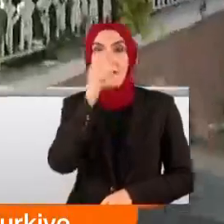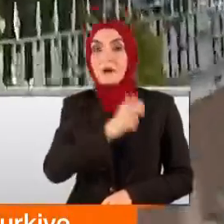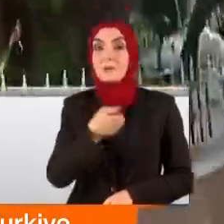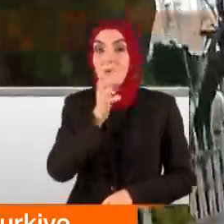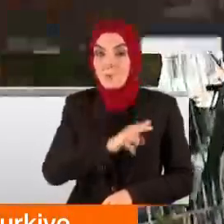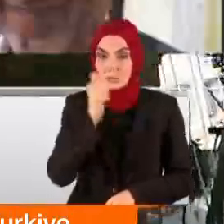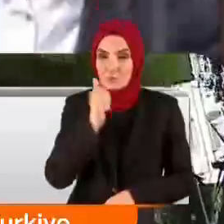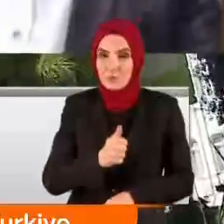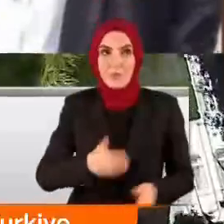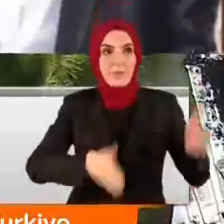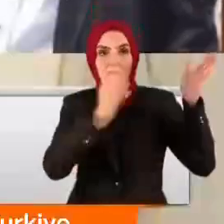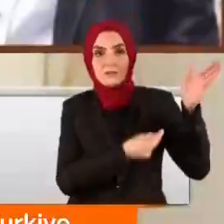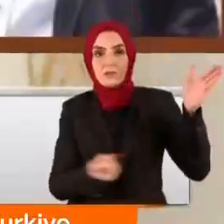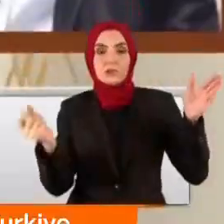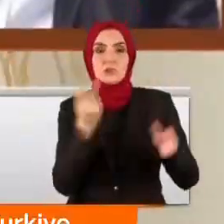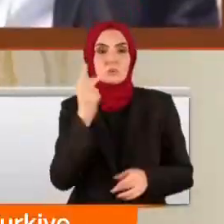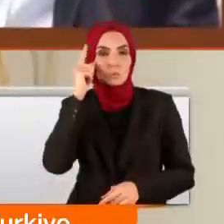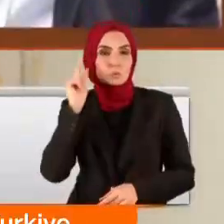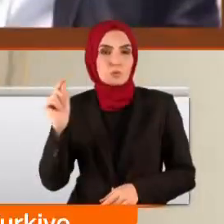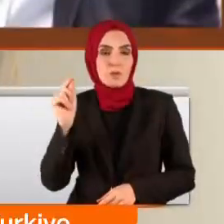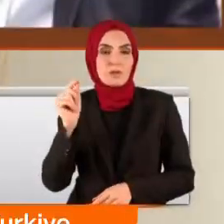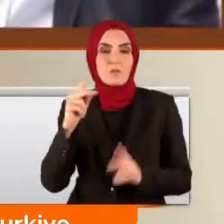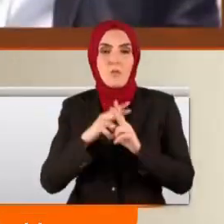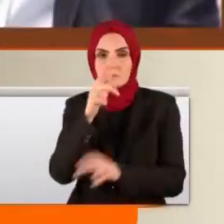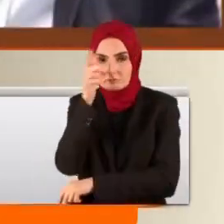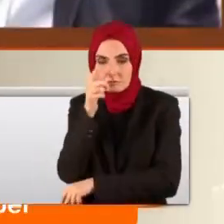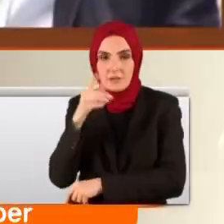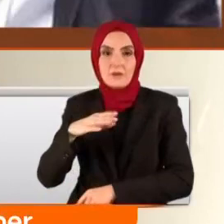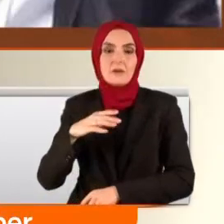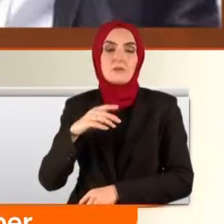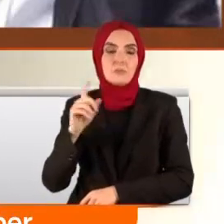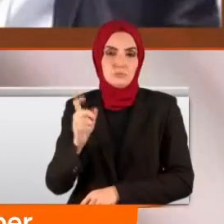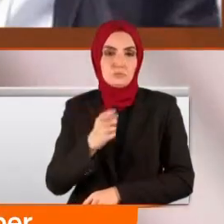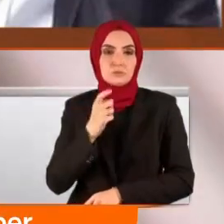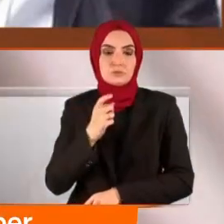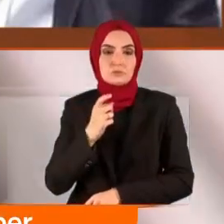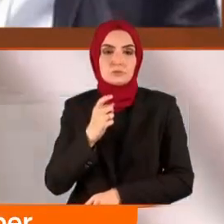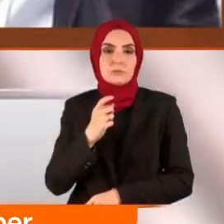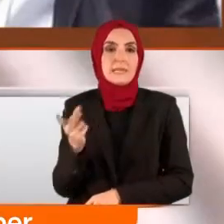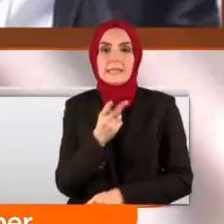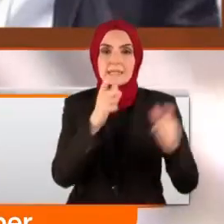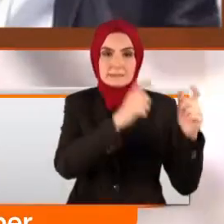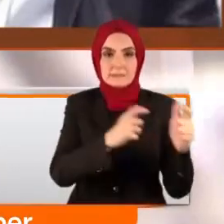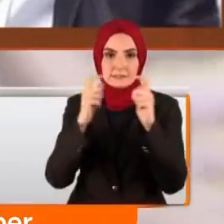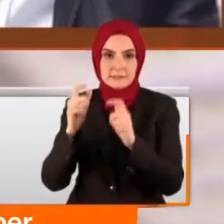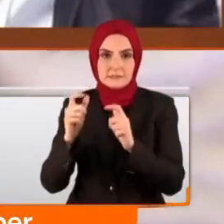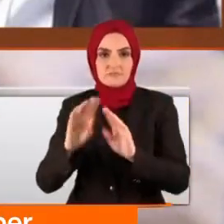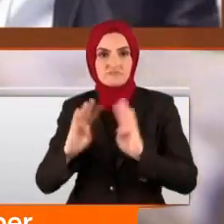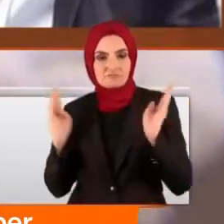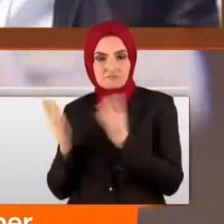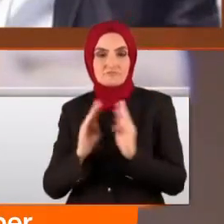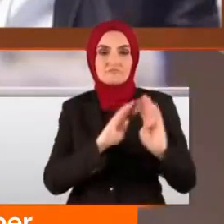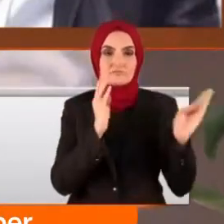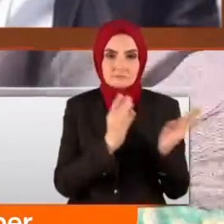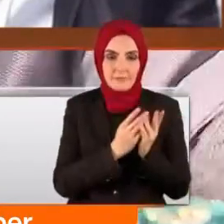polisin elinde. Ekipler karı kocanın cansız bedeninin bulunduğu iki alanı da çembere aldı. Tüm kamera kayıtları toplandı. Yine